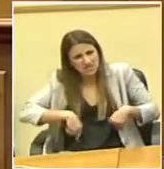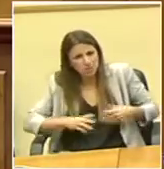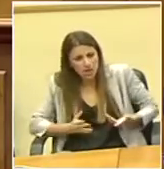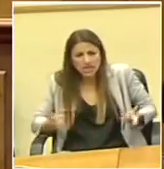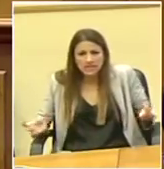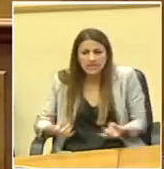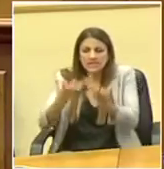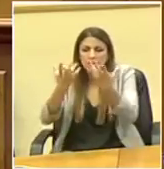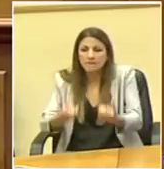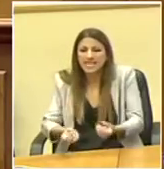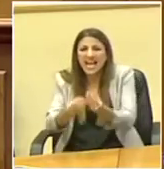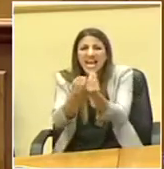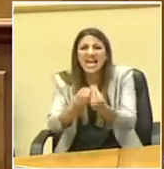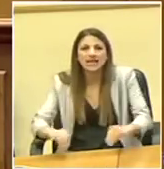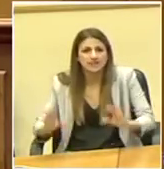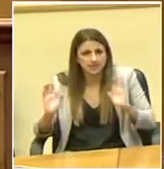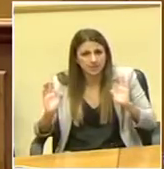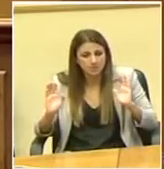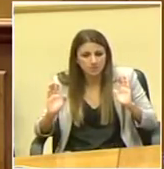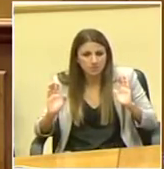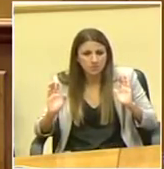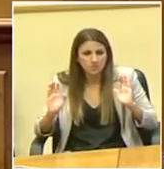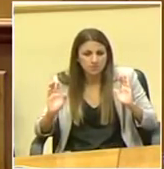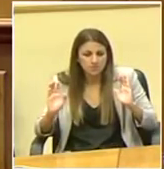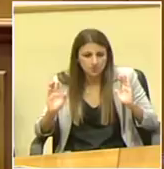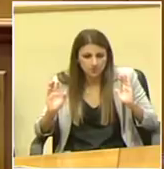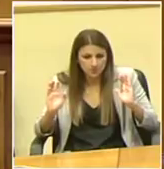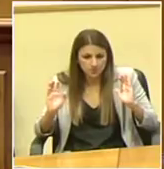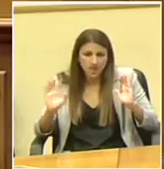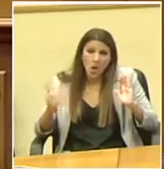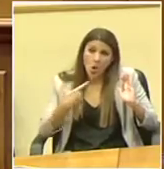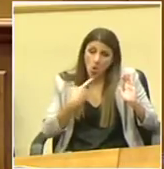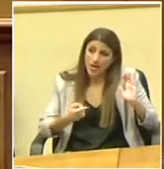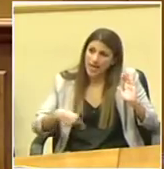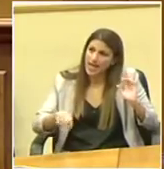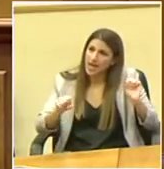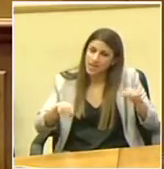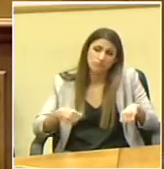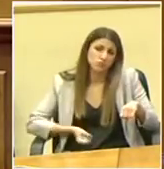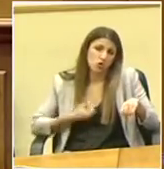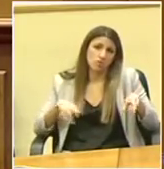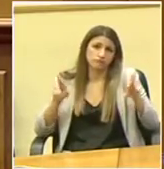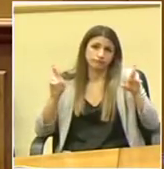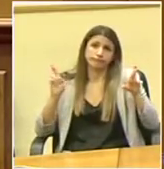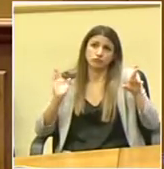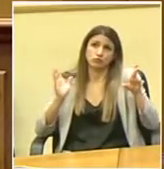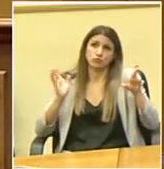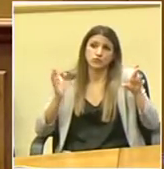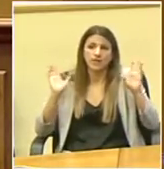υπάρχει κάποια λύση που όλοι οι θεσμοί λένε ότι είναι αισιόδοξοι, τότε